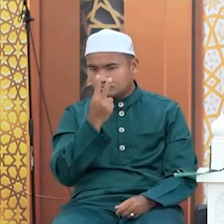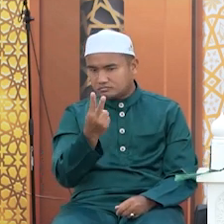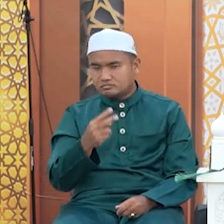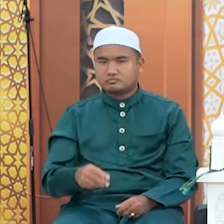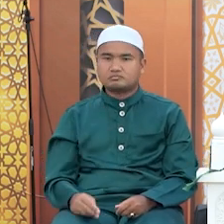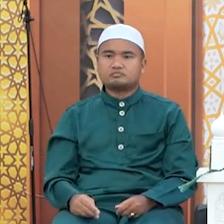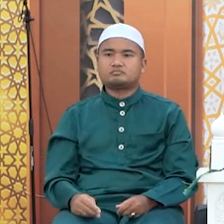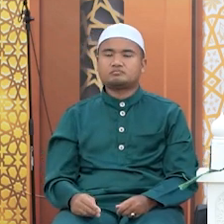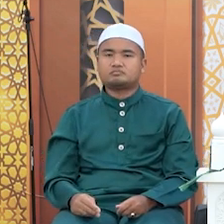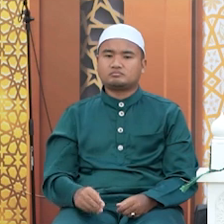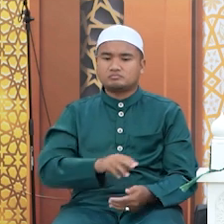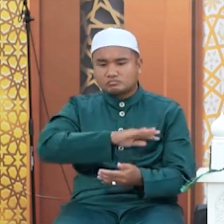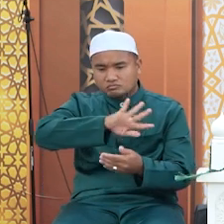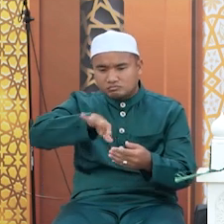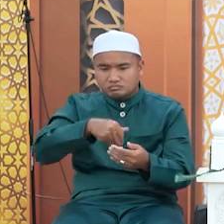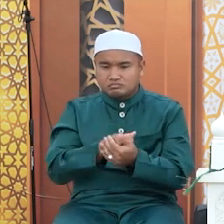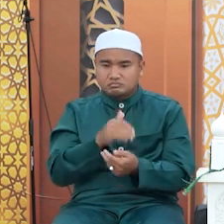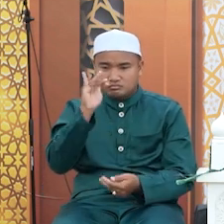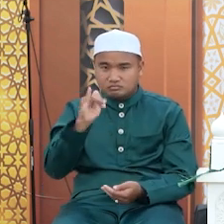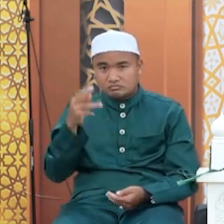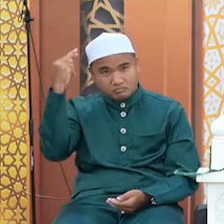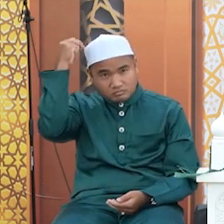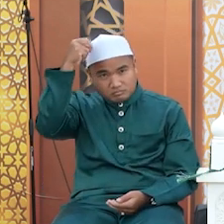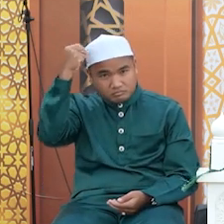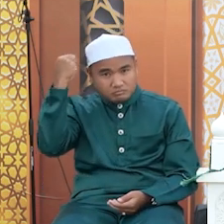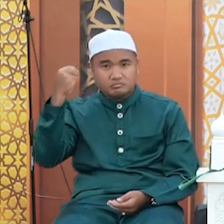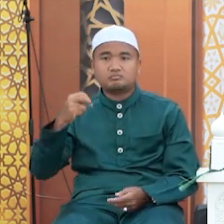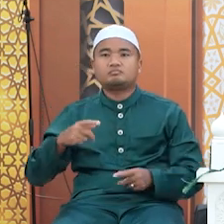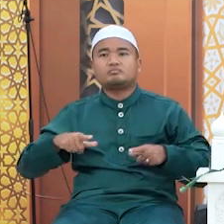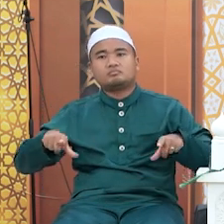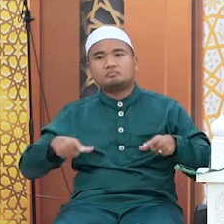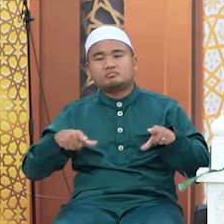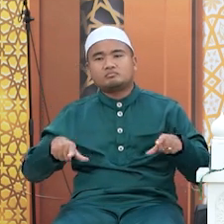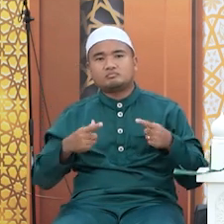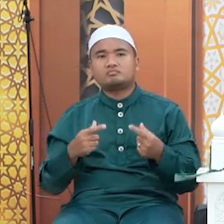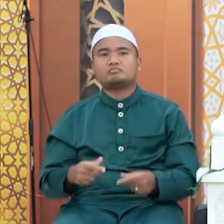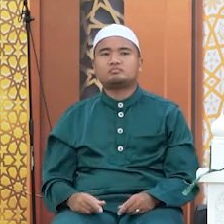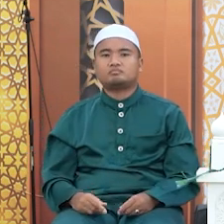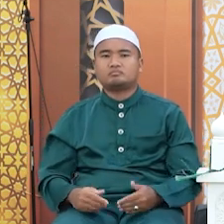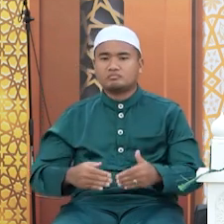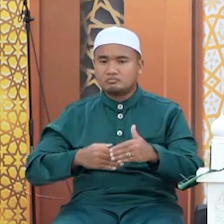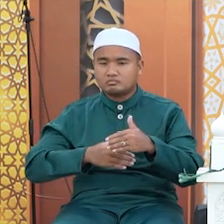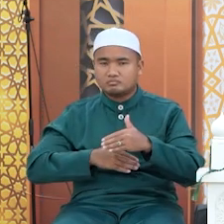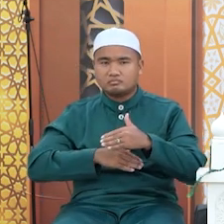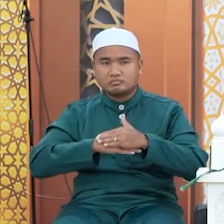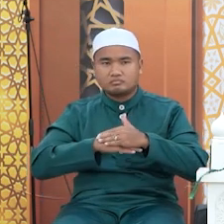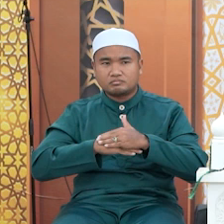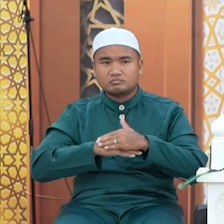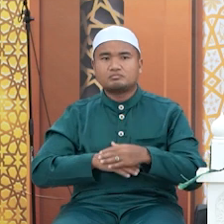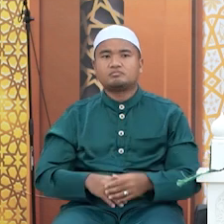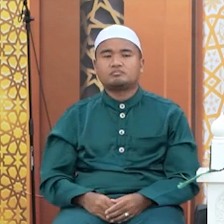sebarang bentuk tindakan Nabi asasnya wa ma arsalnaka illa rahmatan lil